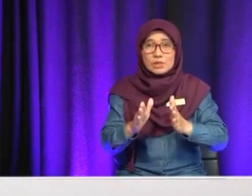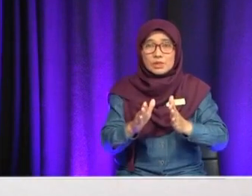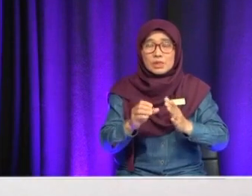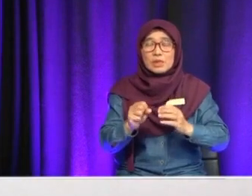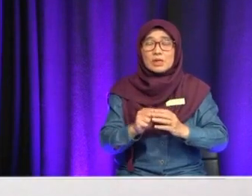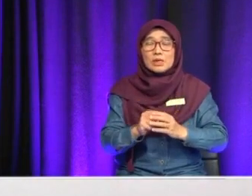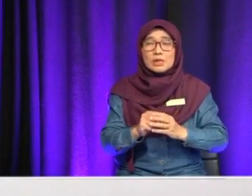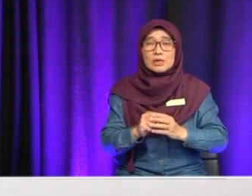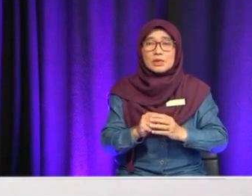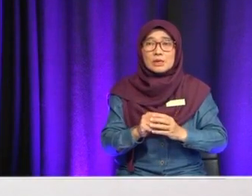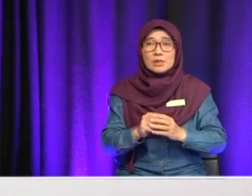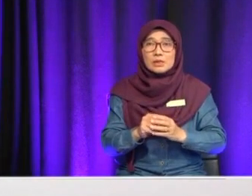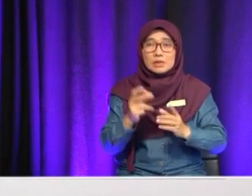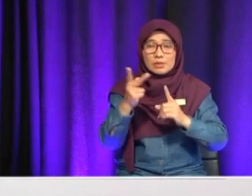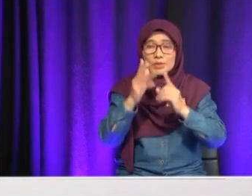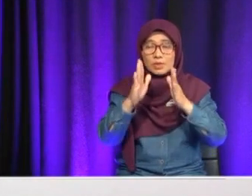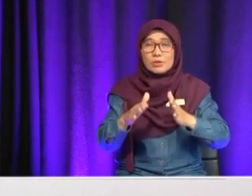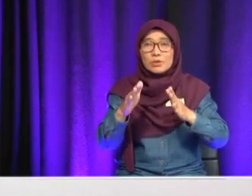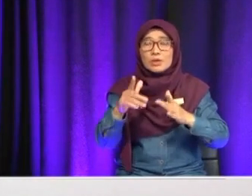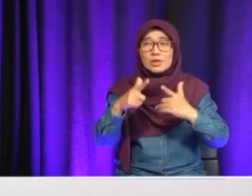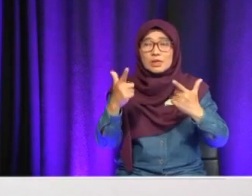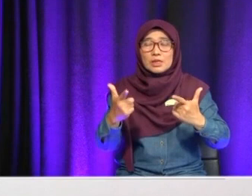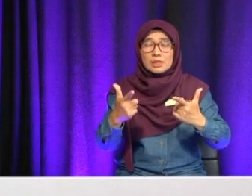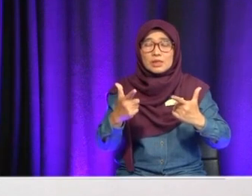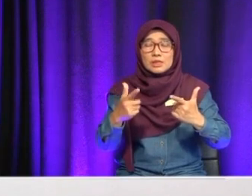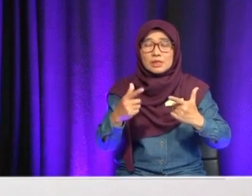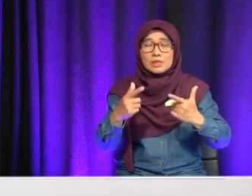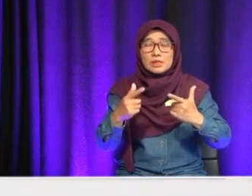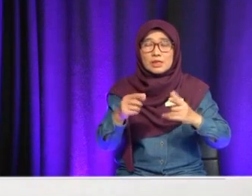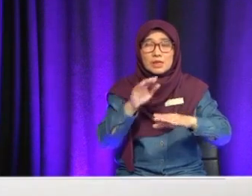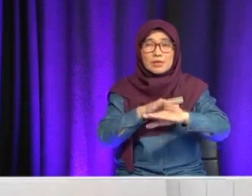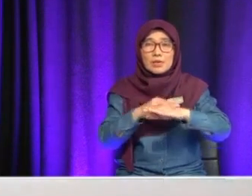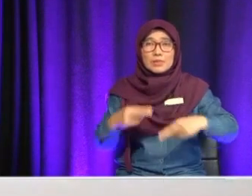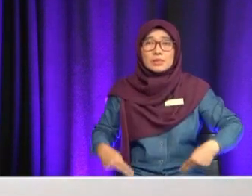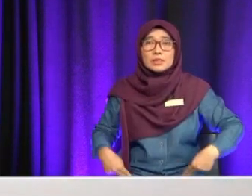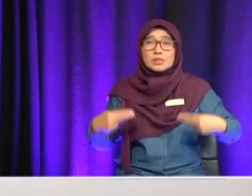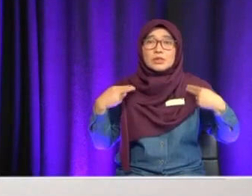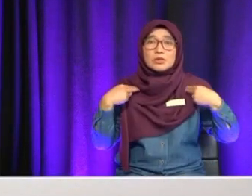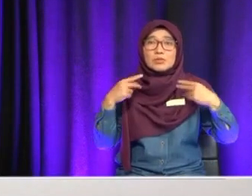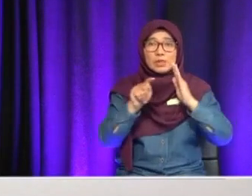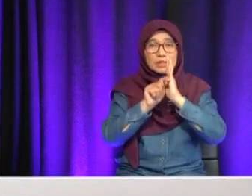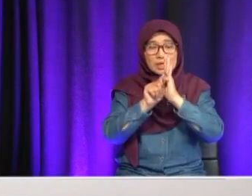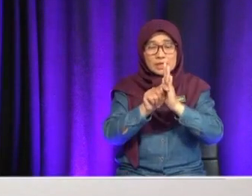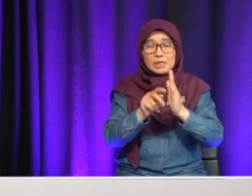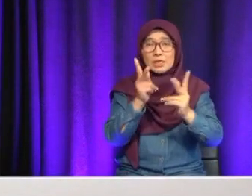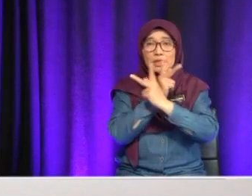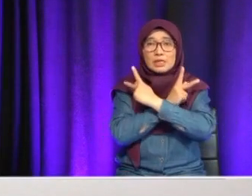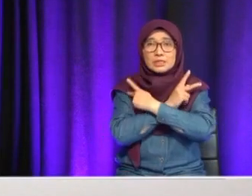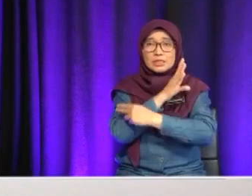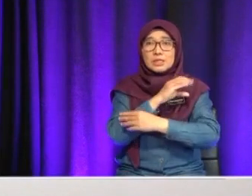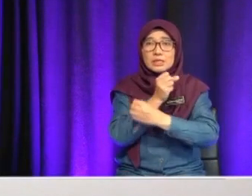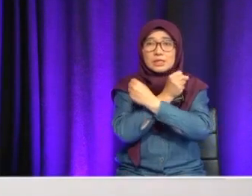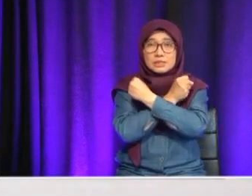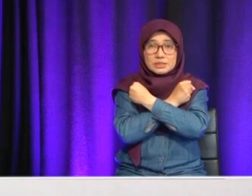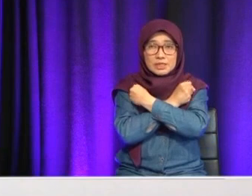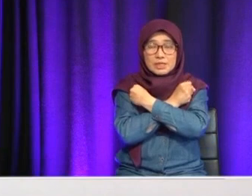sukarela terhadap hartanya kepada orang lain pada masa hidup sebagai tanda kasih dan sayang kepada orang itu. Okey, kita lihat jawapan tadi